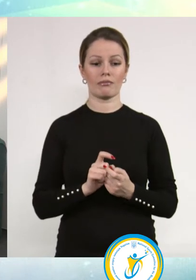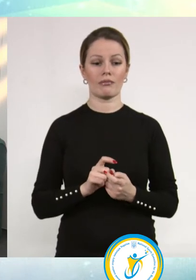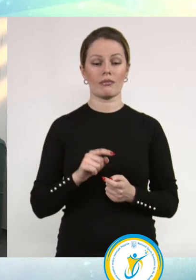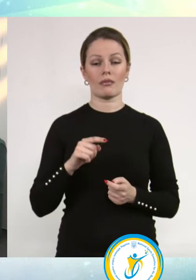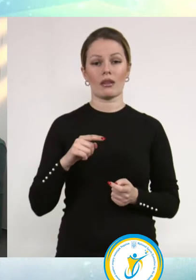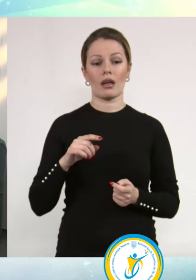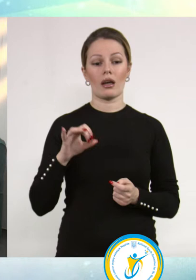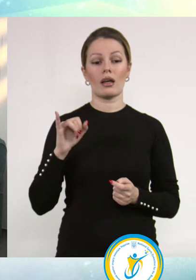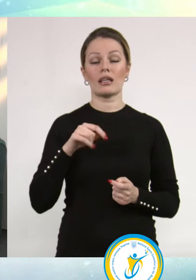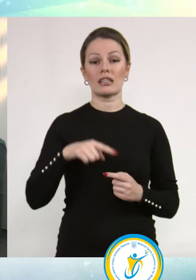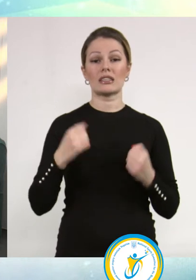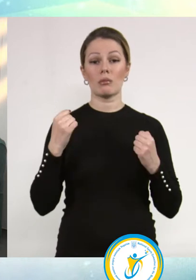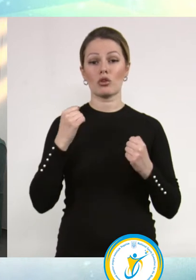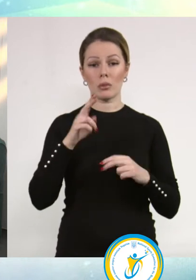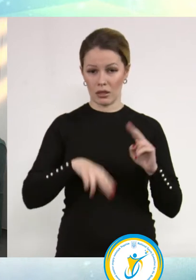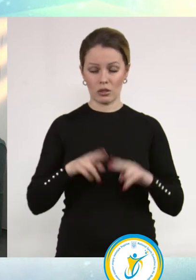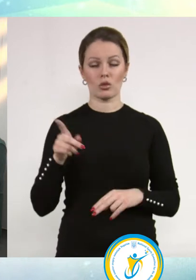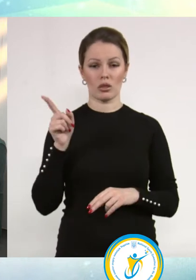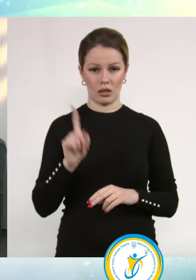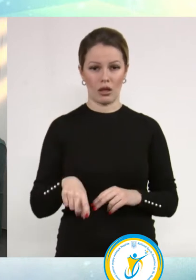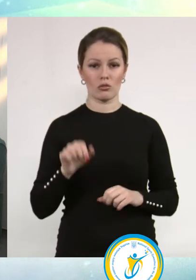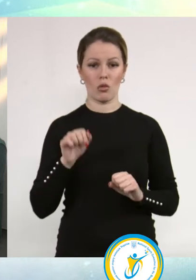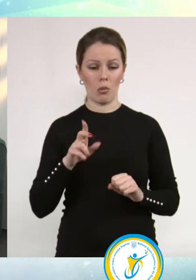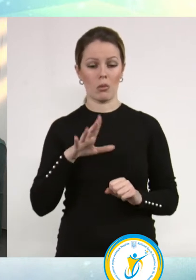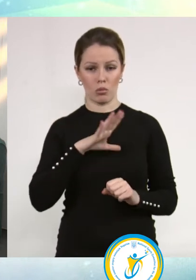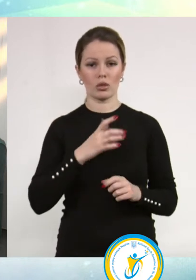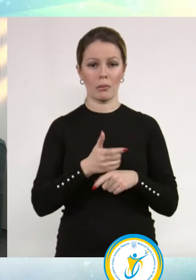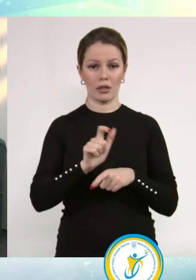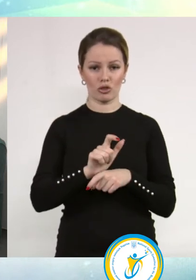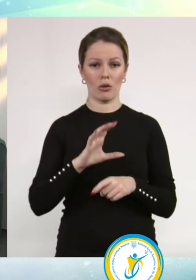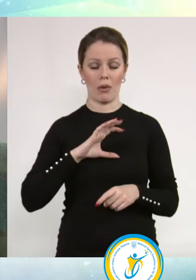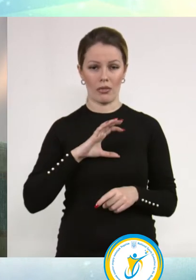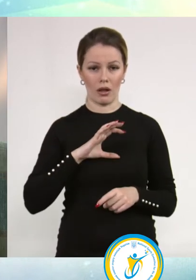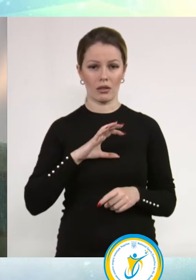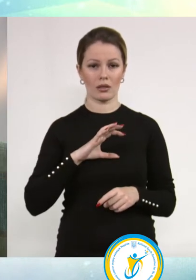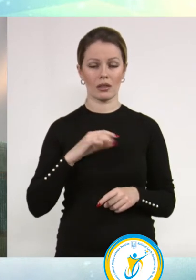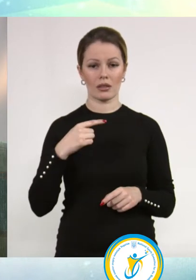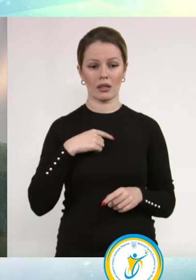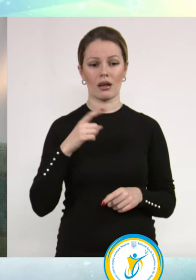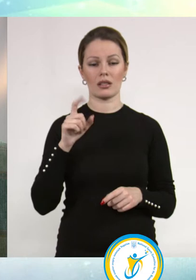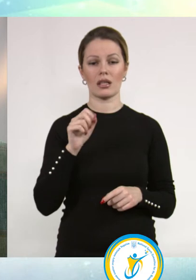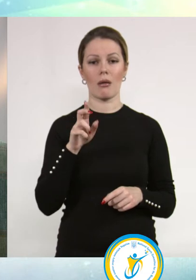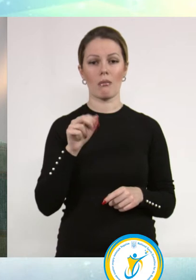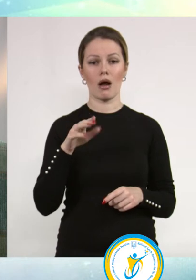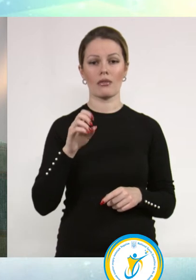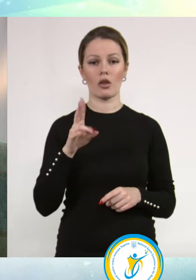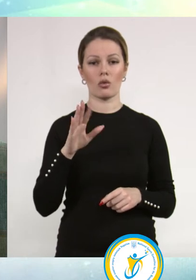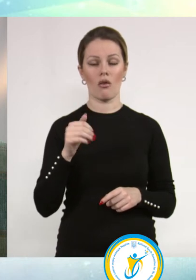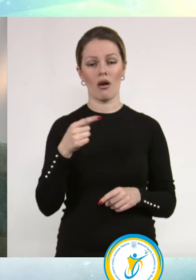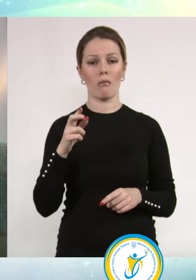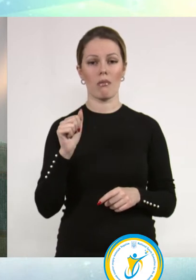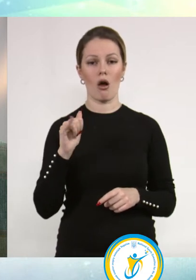боролись? Настрої тут і спортсменів також. Так, могло би бути більше медалей. Я от за Юлю